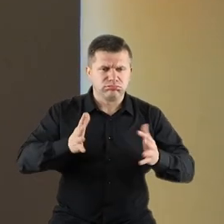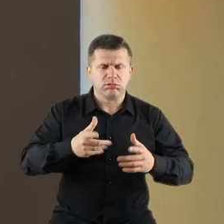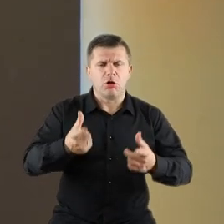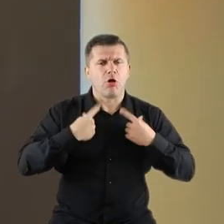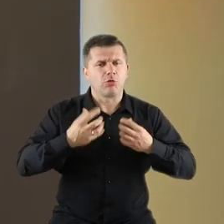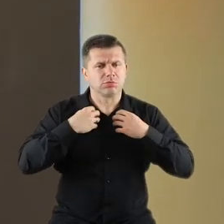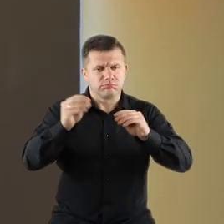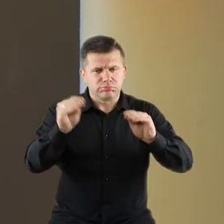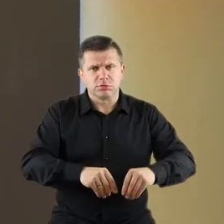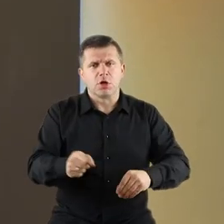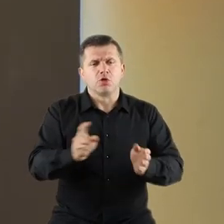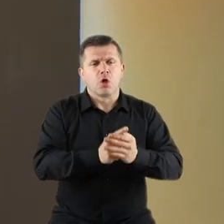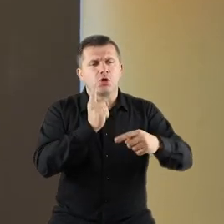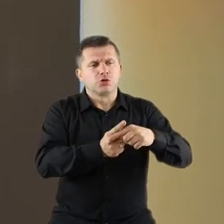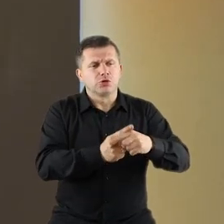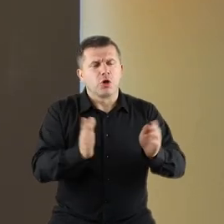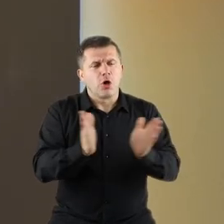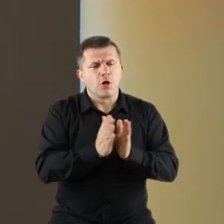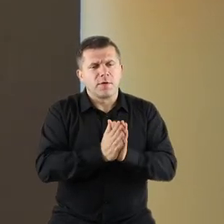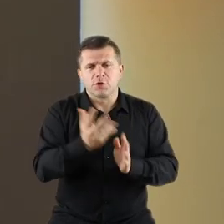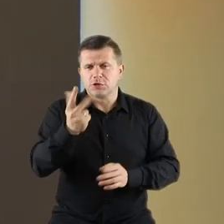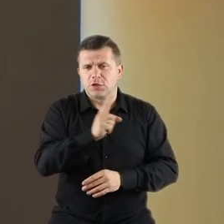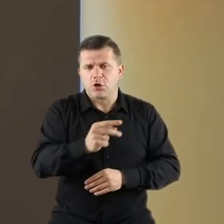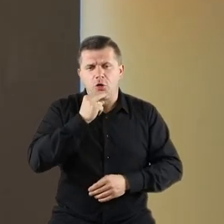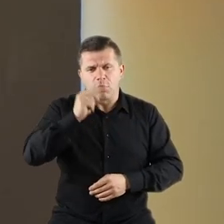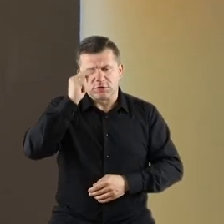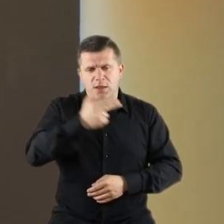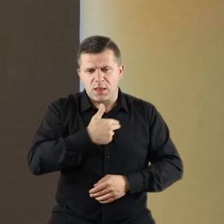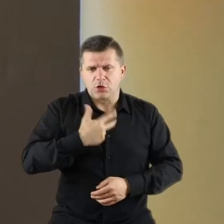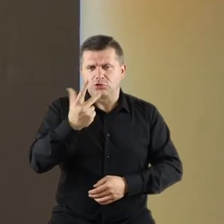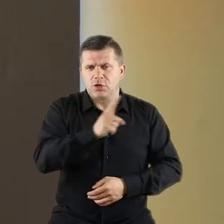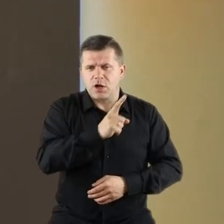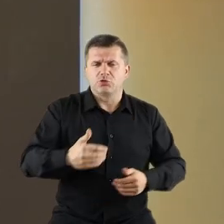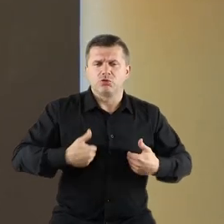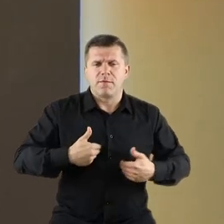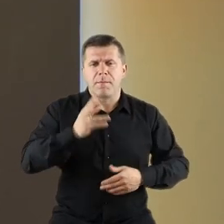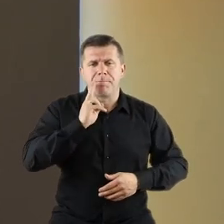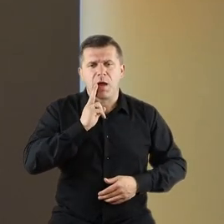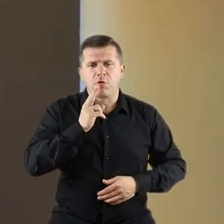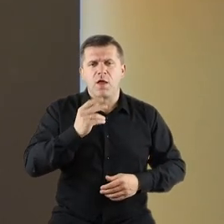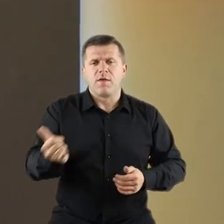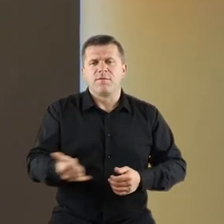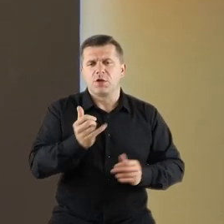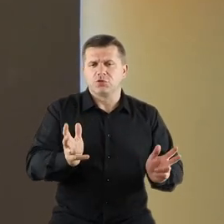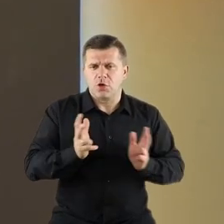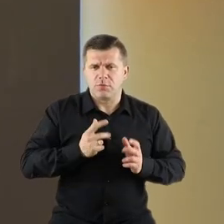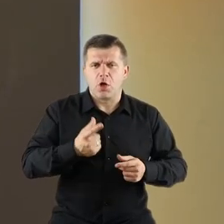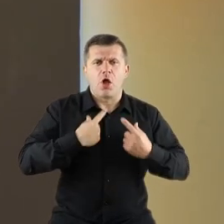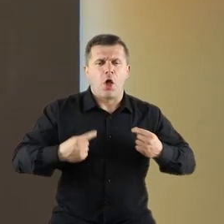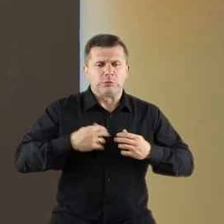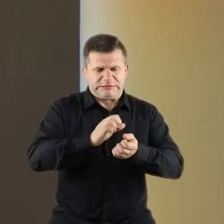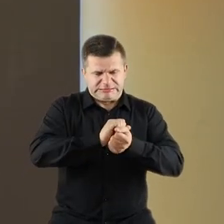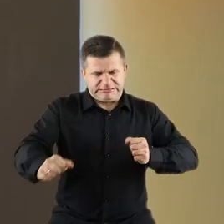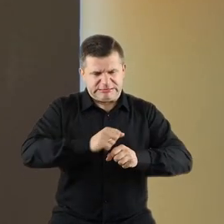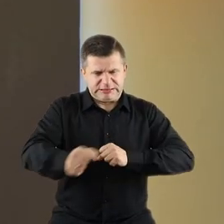więc do krzyża odmawiać po drodze 3 Ojcze nasz i Zdrowaś Maryjo E3 Wieczne odpoczywanie pod krzyżem rozerwać koszulkę połówkę zawiesić